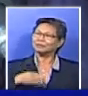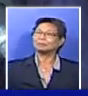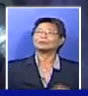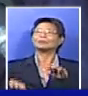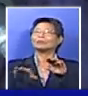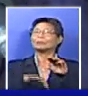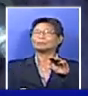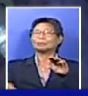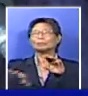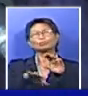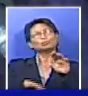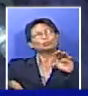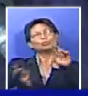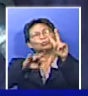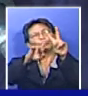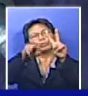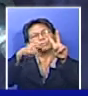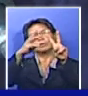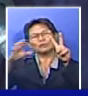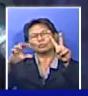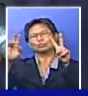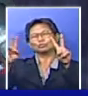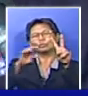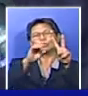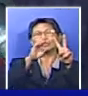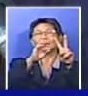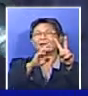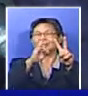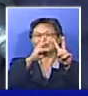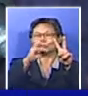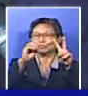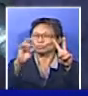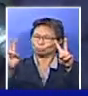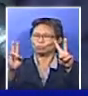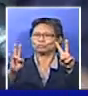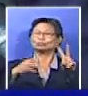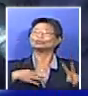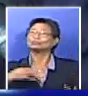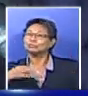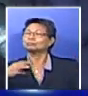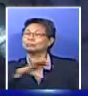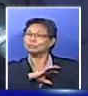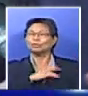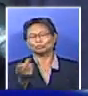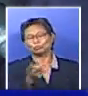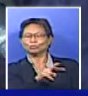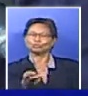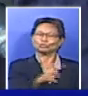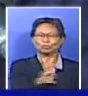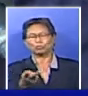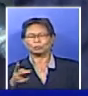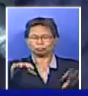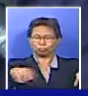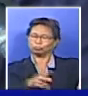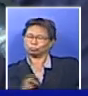seramai keseluruhannya 2,607 orang sukarelawan polis. Jadi PDRM dua-dua kita buat lah, dalam menjaga